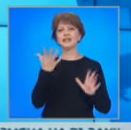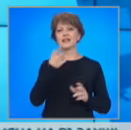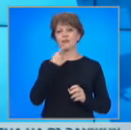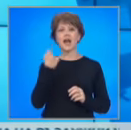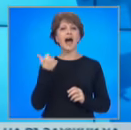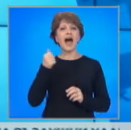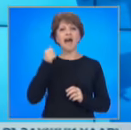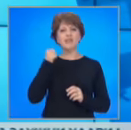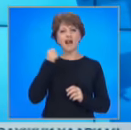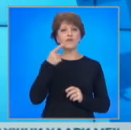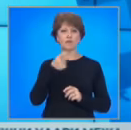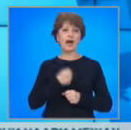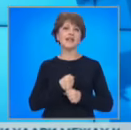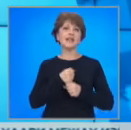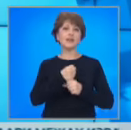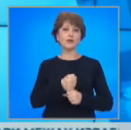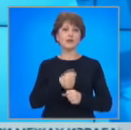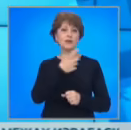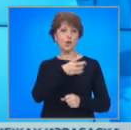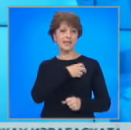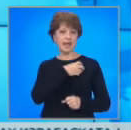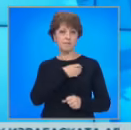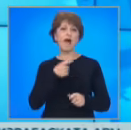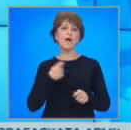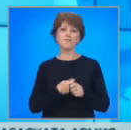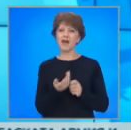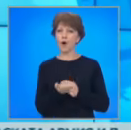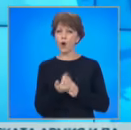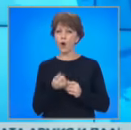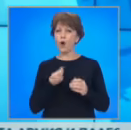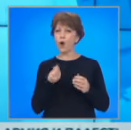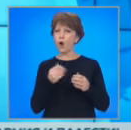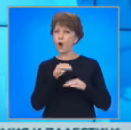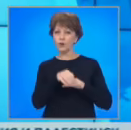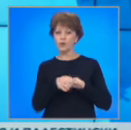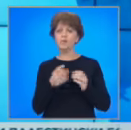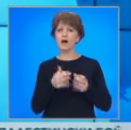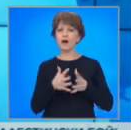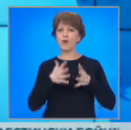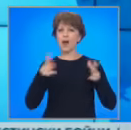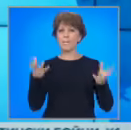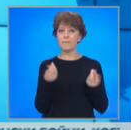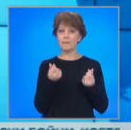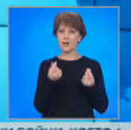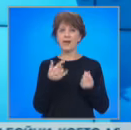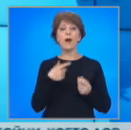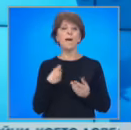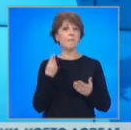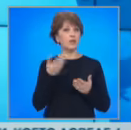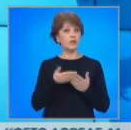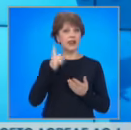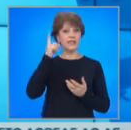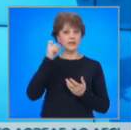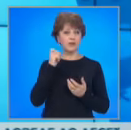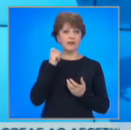когато Аврамов, тогава депутат от ГЕРБ, го рекетирал за големи суми пари. Тогава Илчовски подал сигнал и Аврамов е